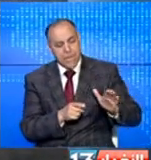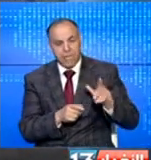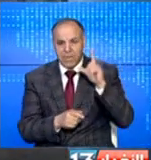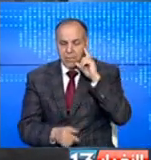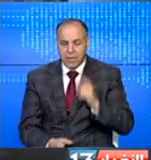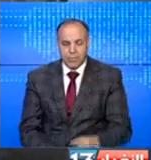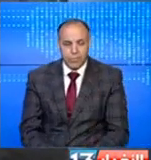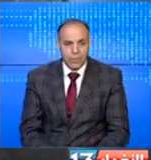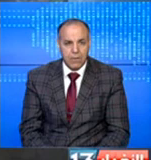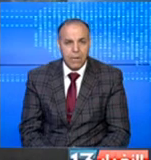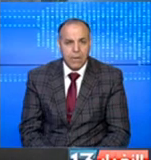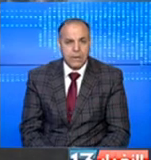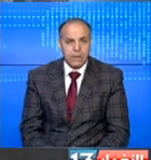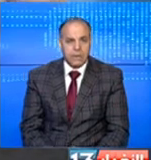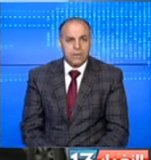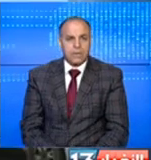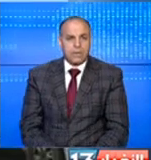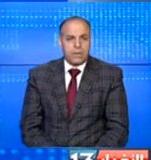ليبيا.